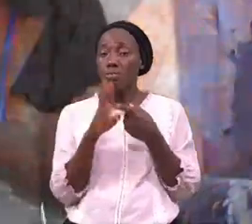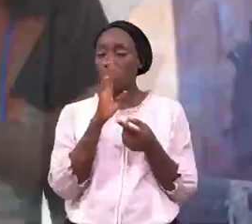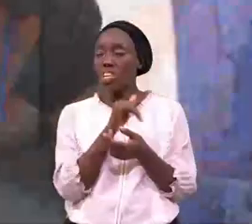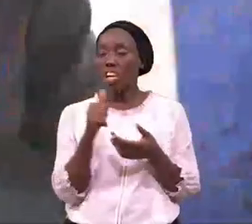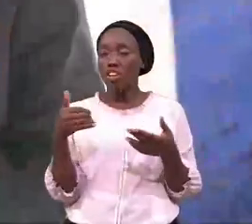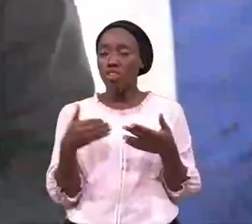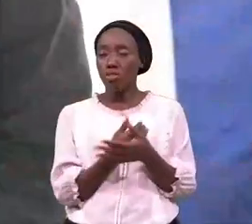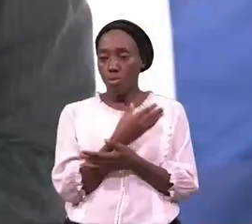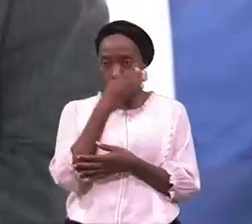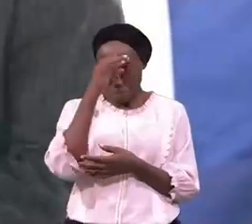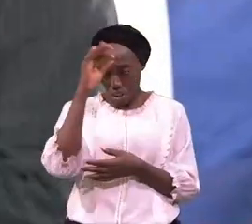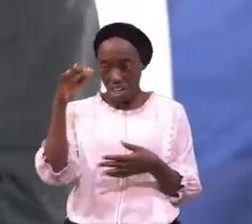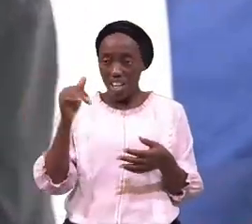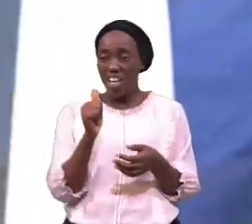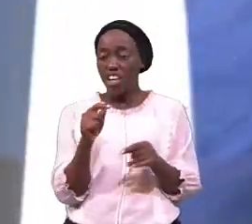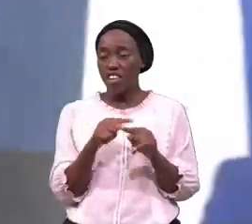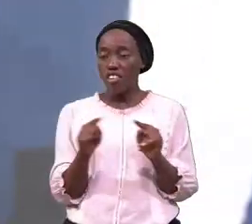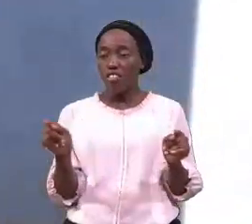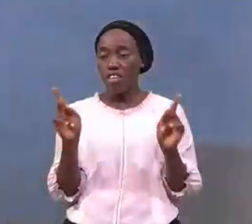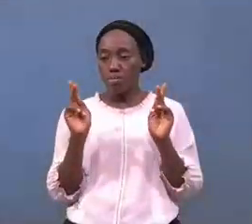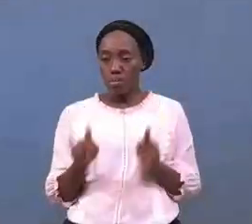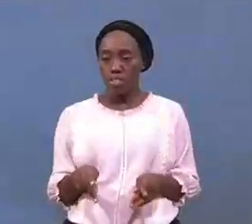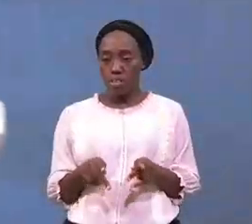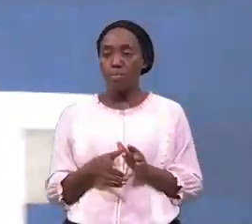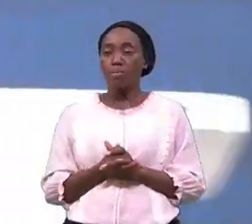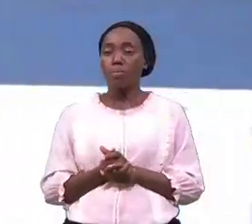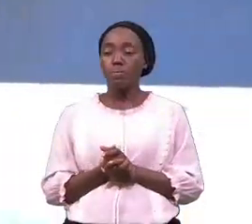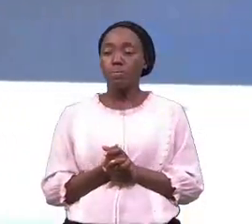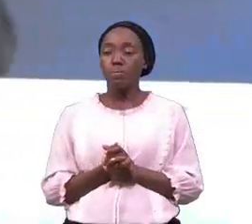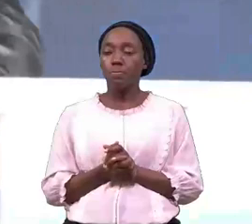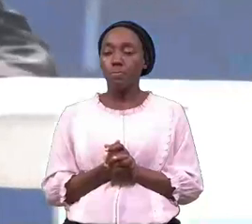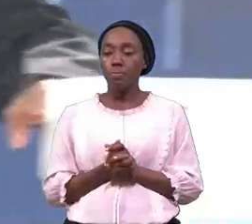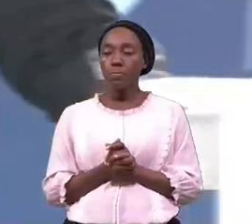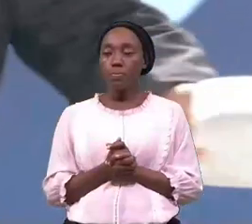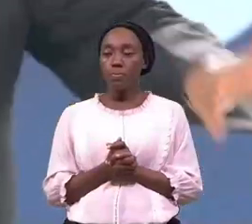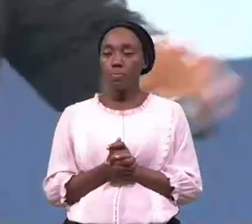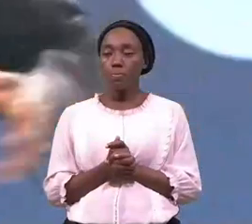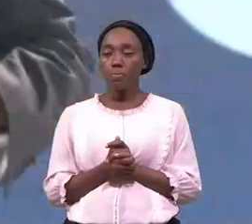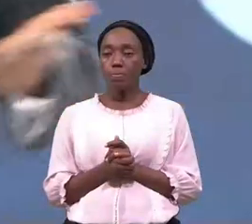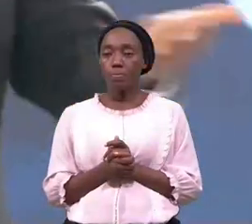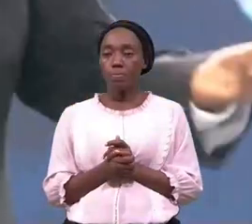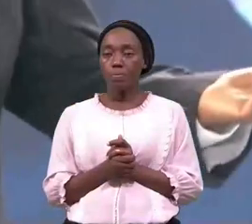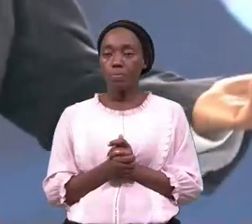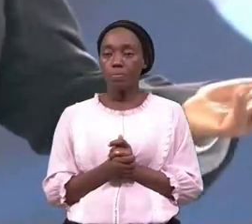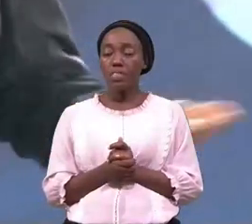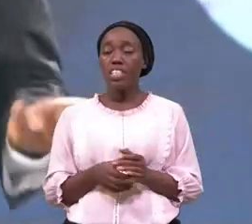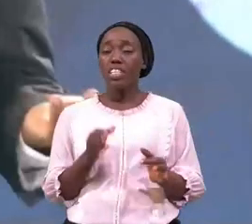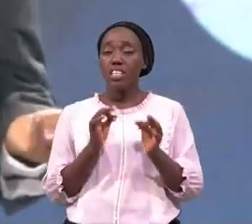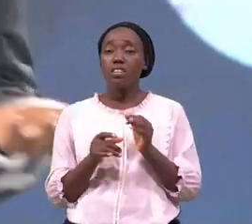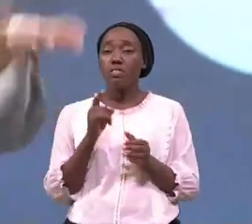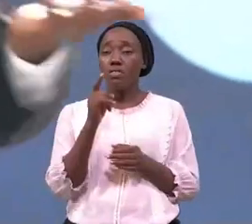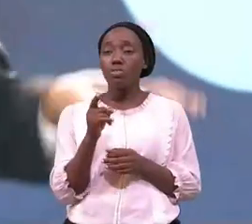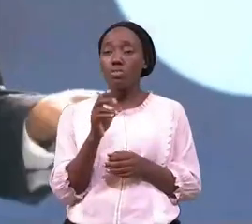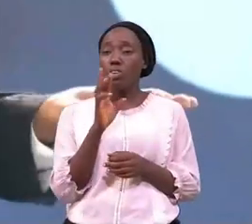Si tu étais un fornicateur, tu n'as pas besoin de la grâce de Dieu pour le demeurer. Non, nous n'avons pas besoin de la grâce de Dieu pour être pécheur, mais nous avons la grâce de Dieu pour être nouvelle créature.